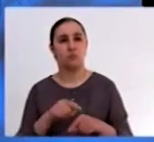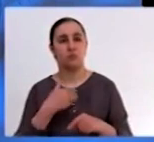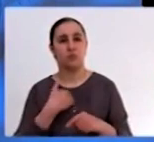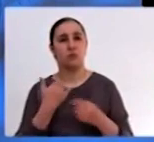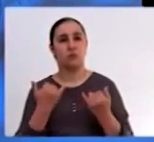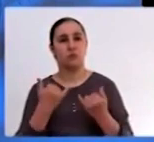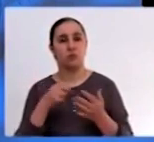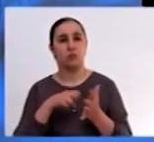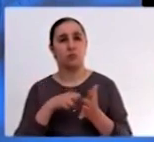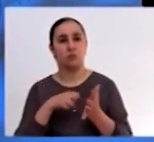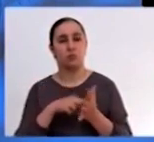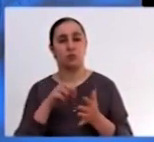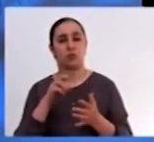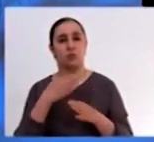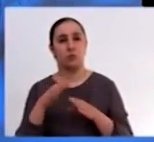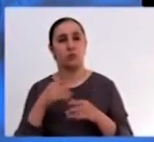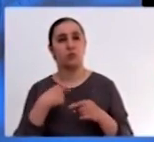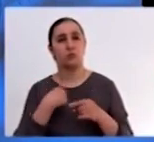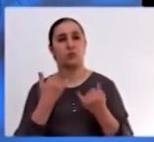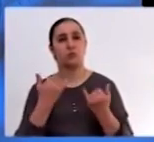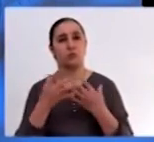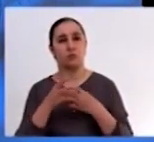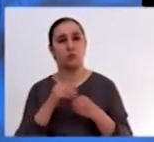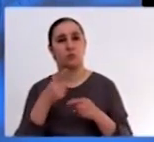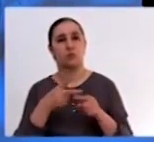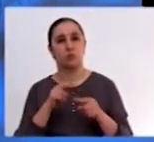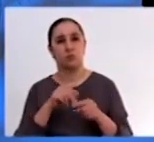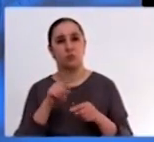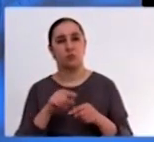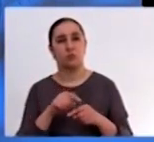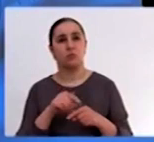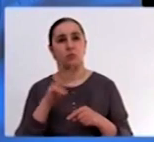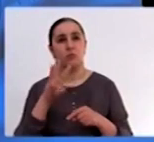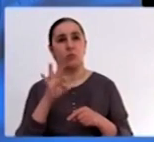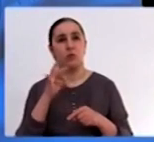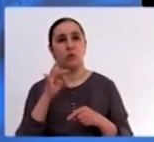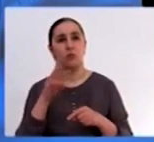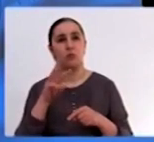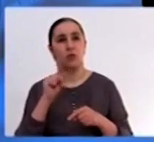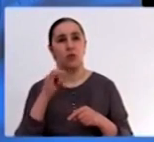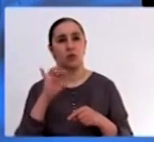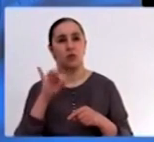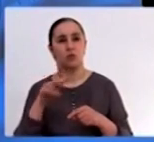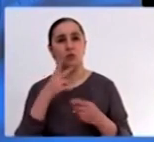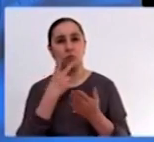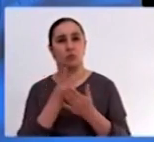Biz hozir pochta bo'limidamiz. Endi esa biz sizlar bilan demak, Moymirni ham ko'rib